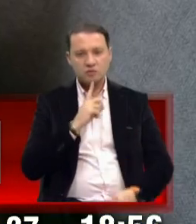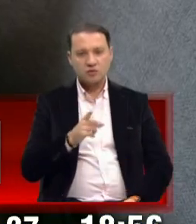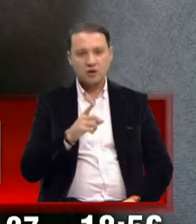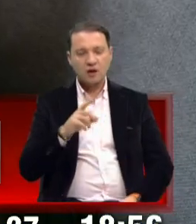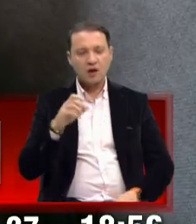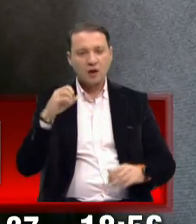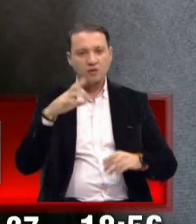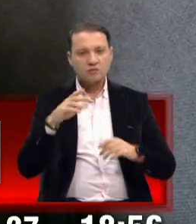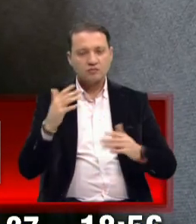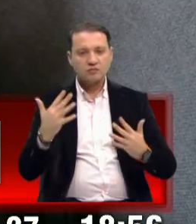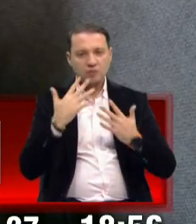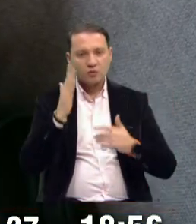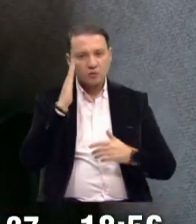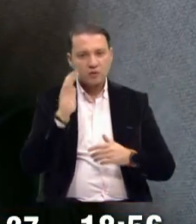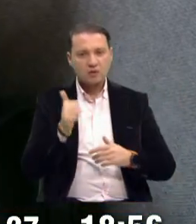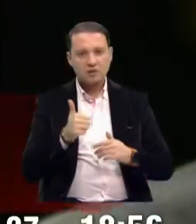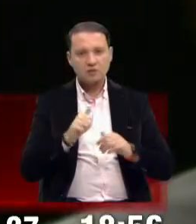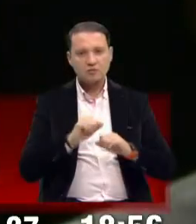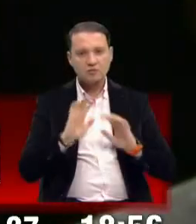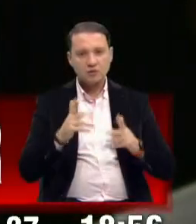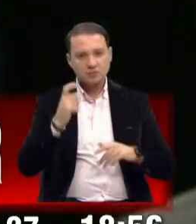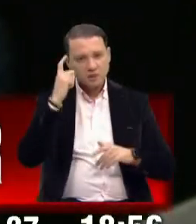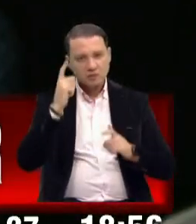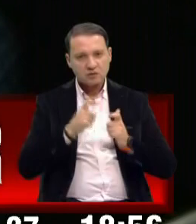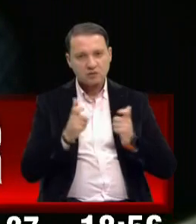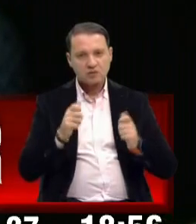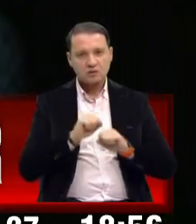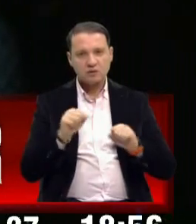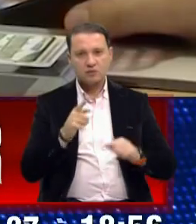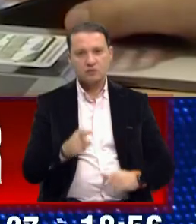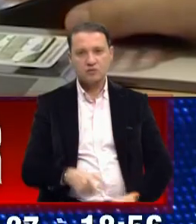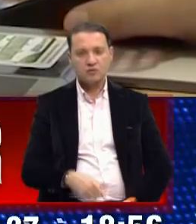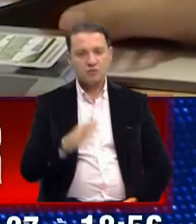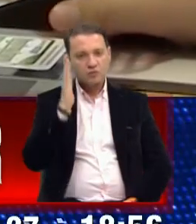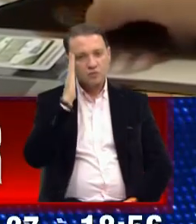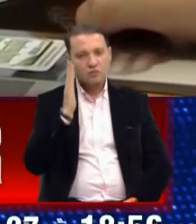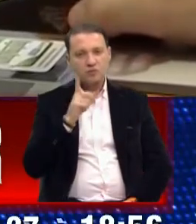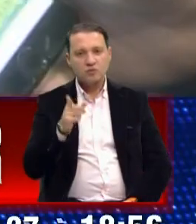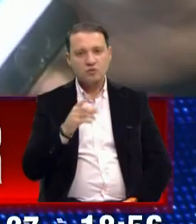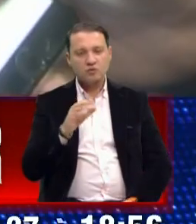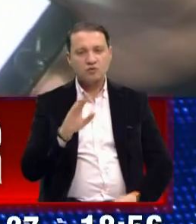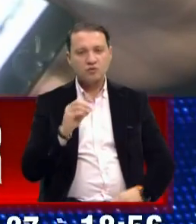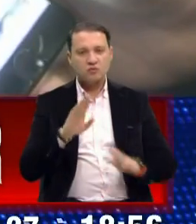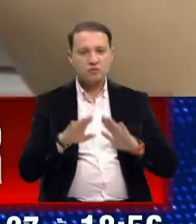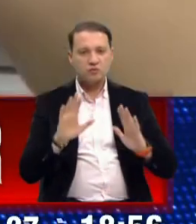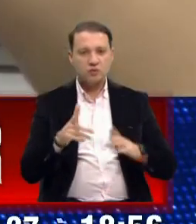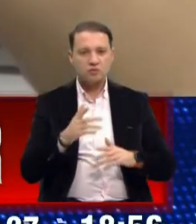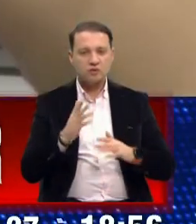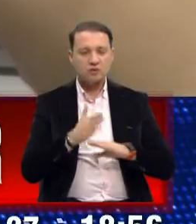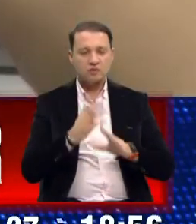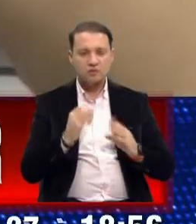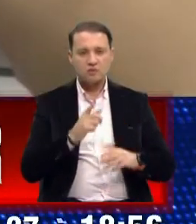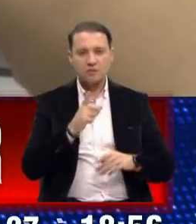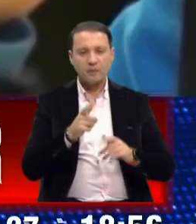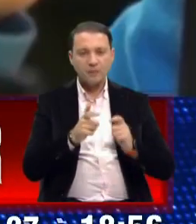elektromanyetik dalgalar uyku kalitesini bozuyor beyin gelişimini olumsuz etkiliyor Uyku düzenini çocuklarda bozulmasına sebep